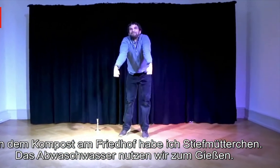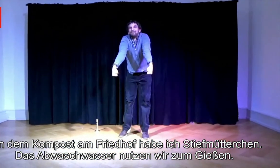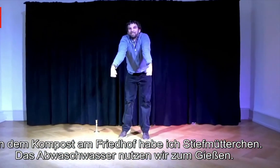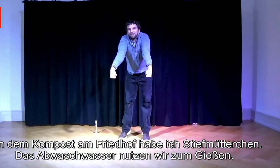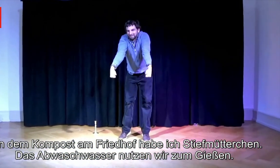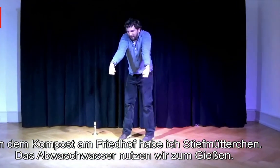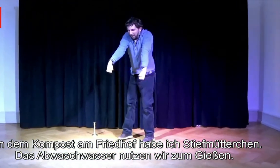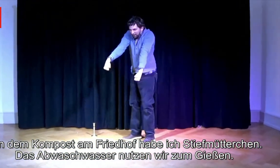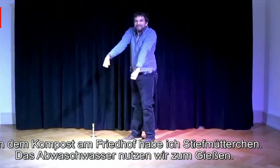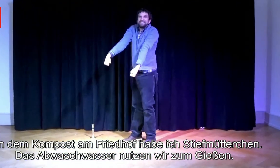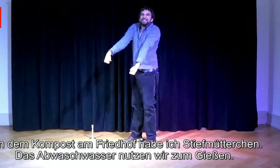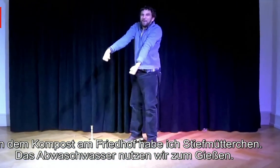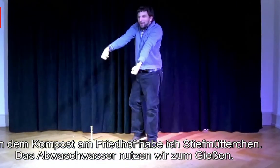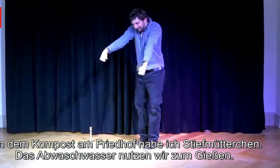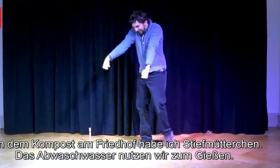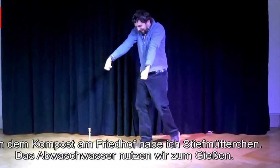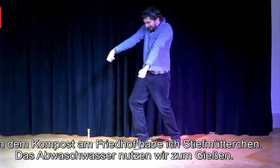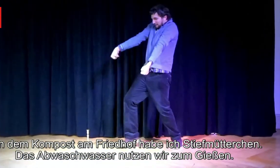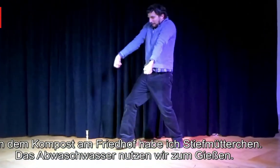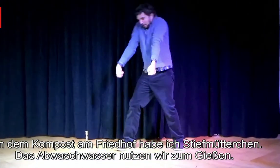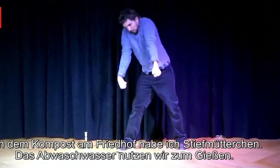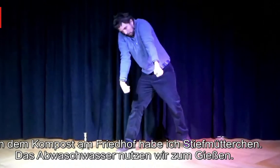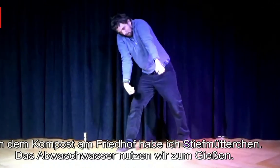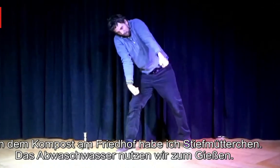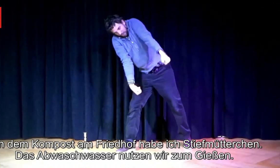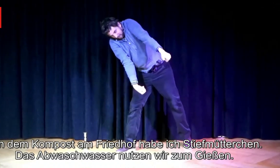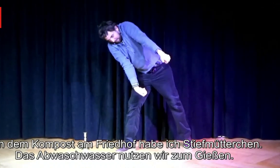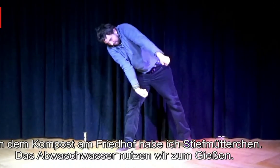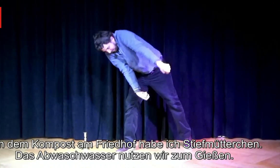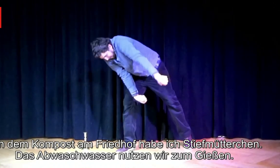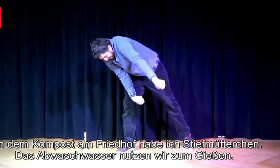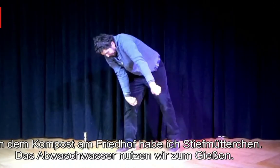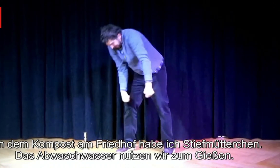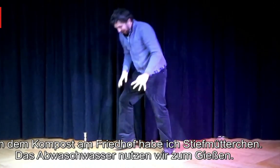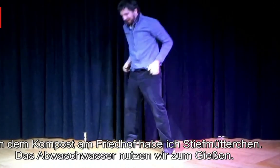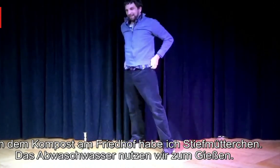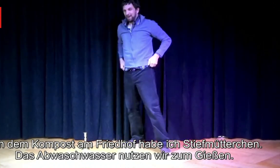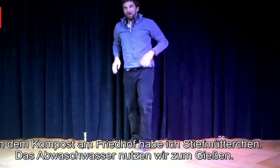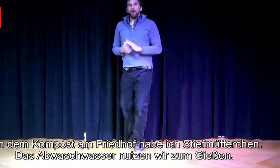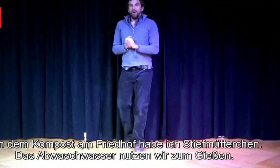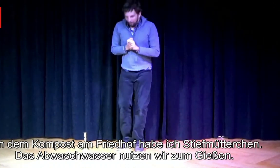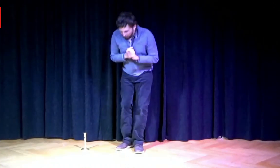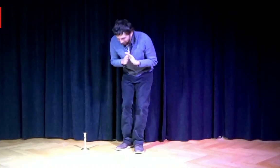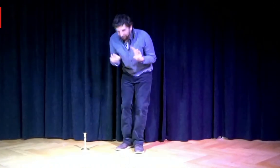natürlich das Abwaschwasser mit den Zitrönchen, nicht? Oh, ja, so.